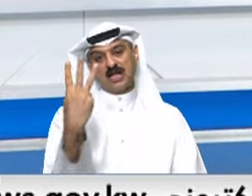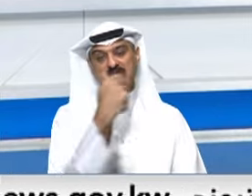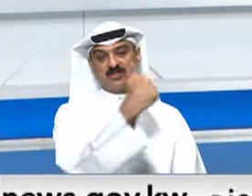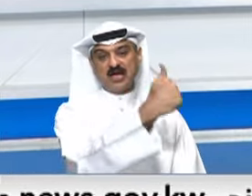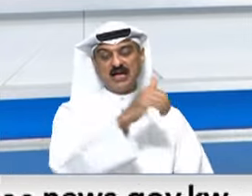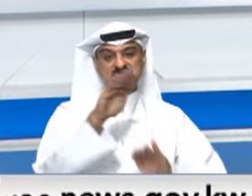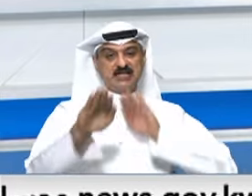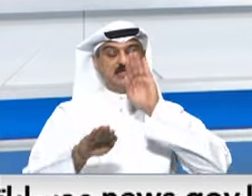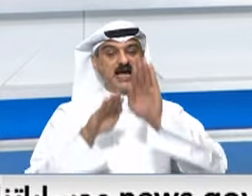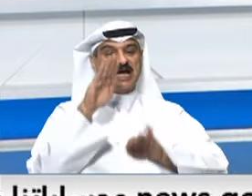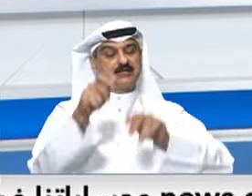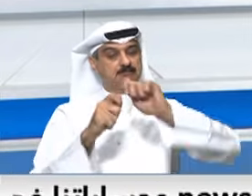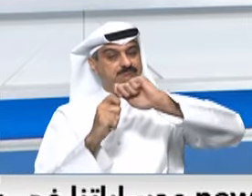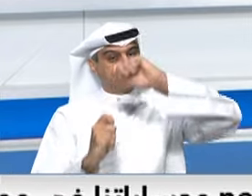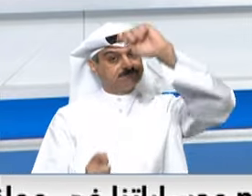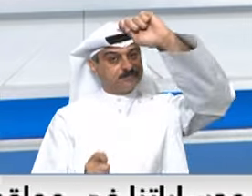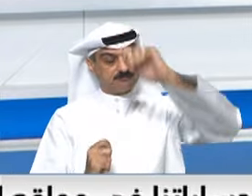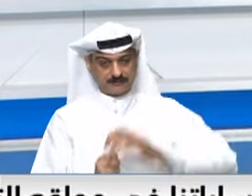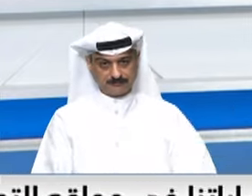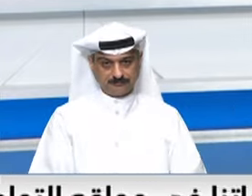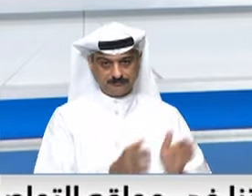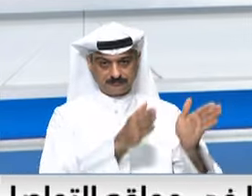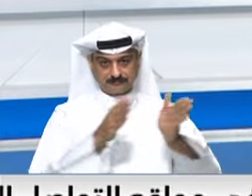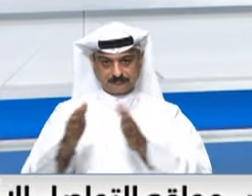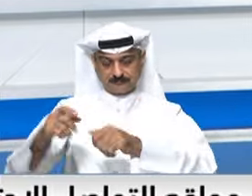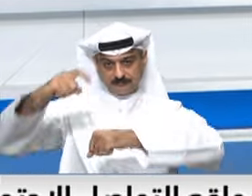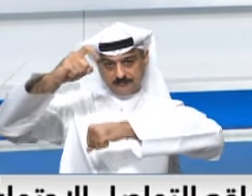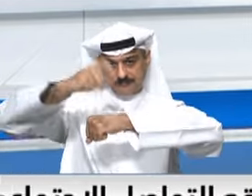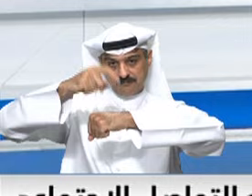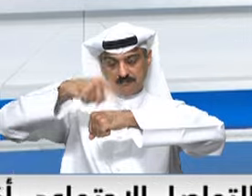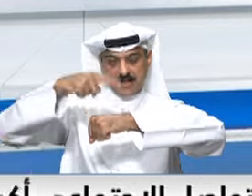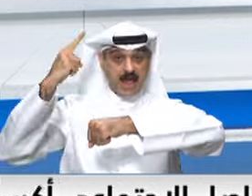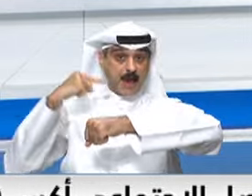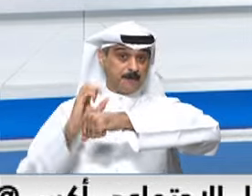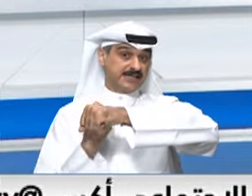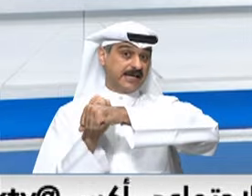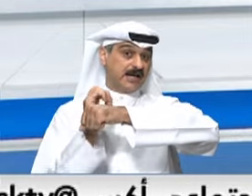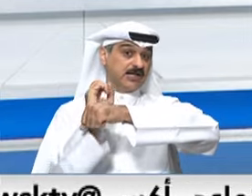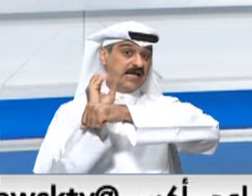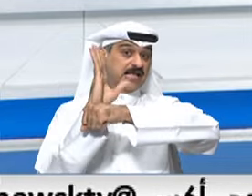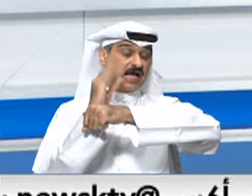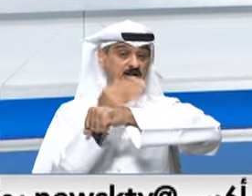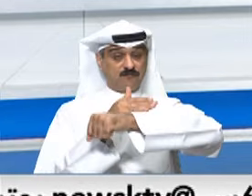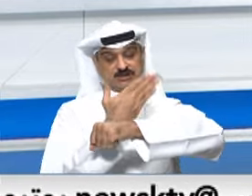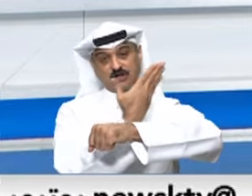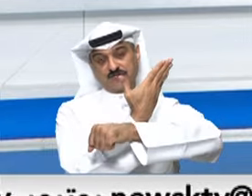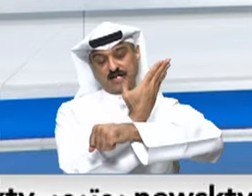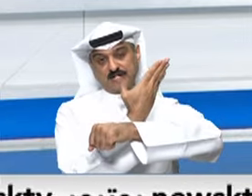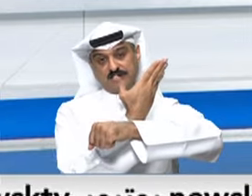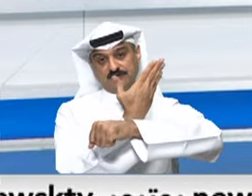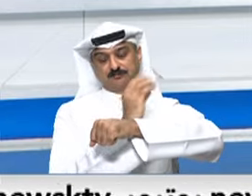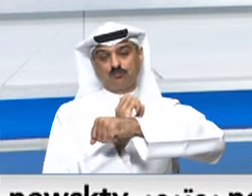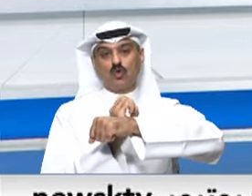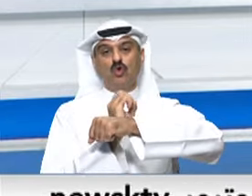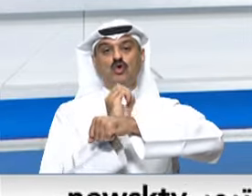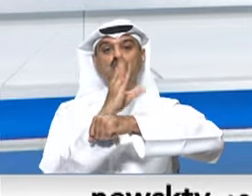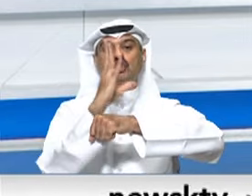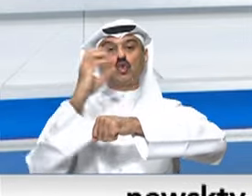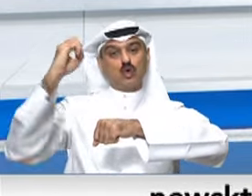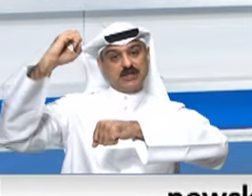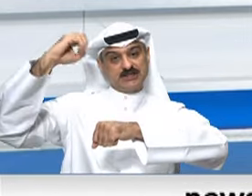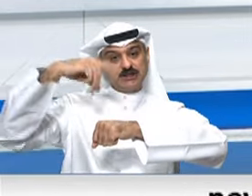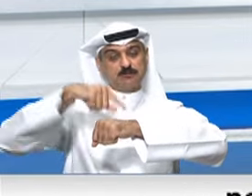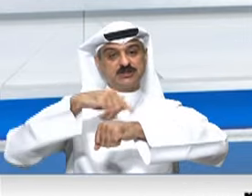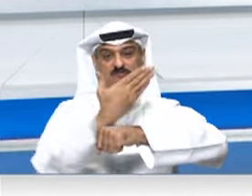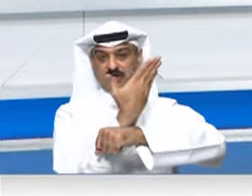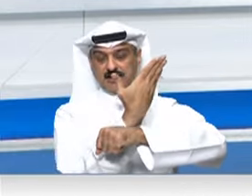أقدام. مواقيت عند الله على حسب التوقيت المحلي مدينة الكويت موعد أذان الفجر الساعة 3:19، موعد شروق